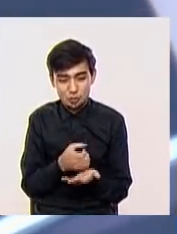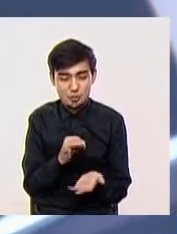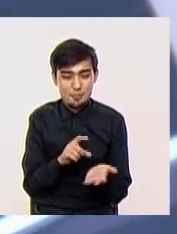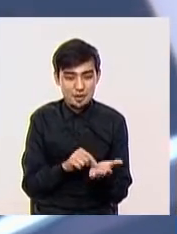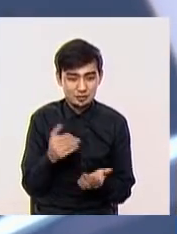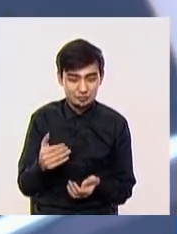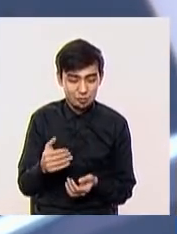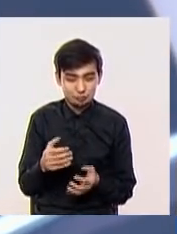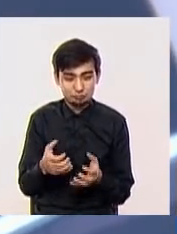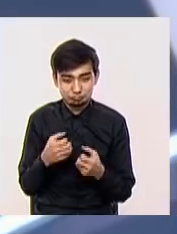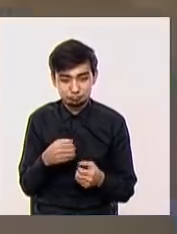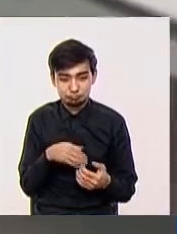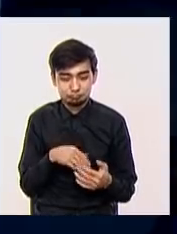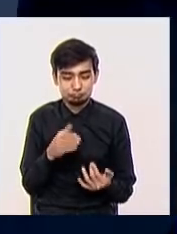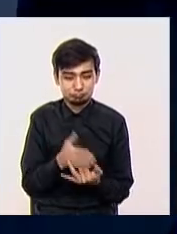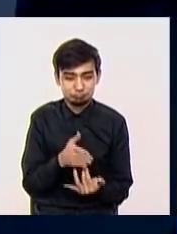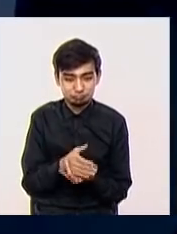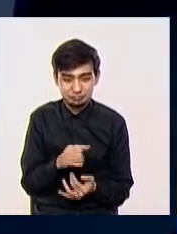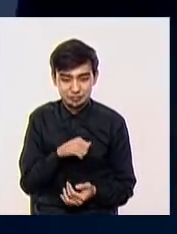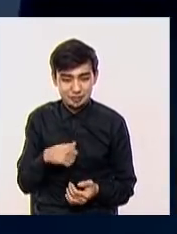пенсии. Их поймали с поличным.